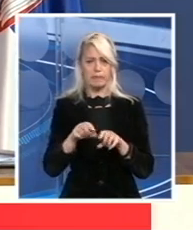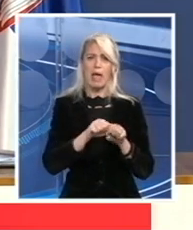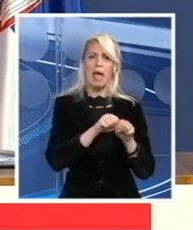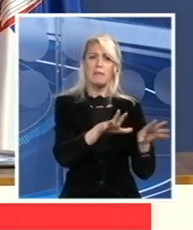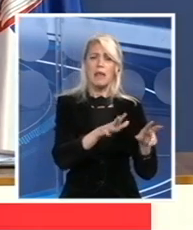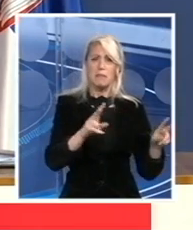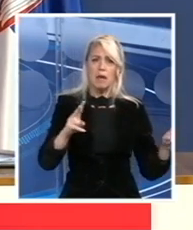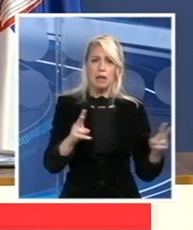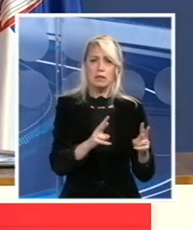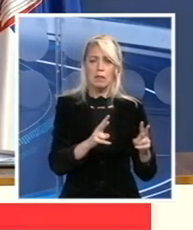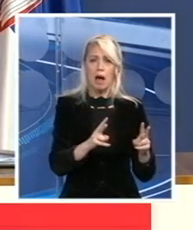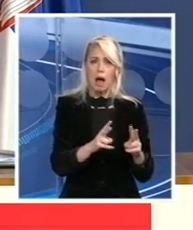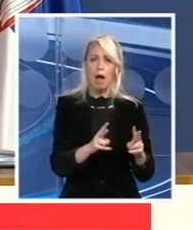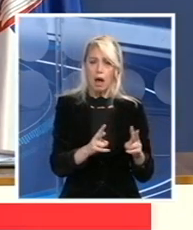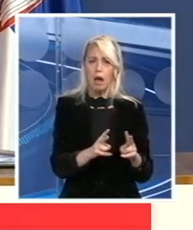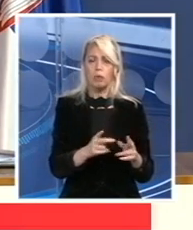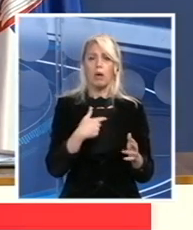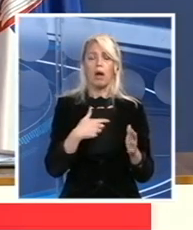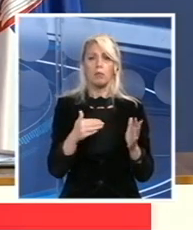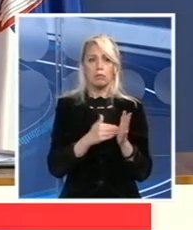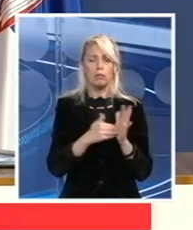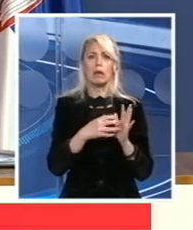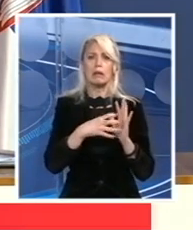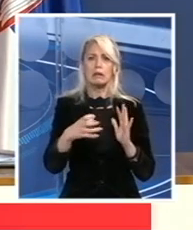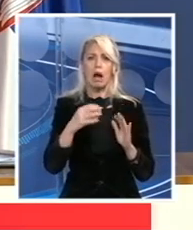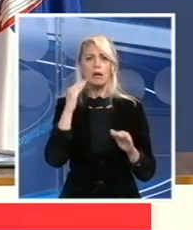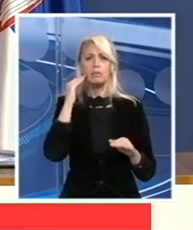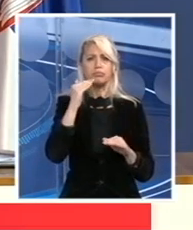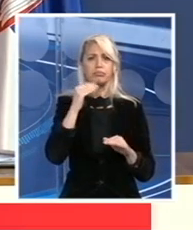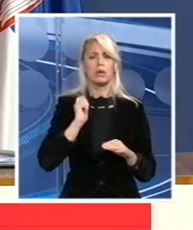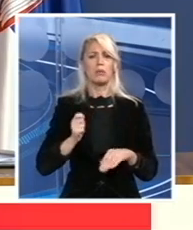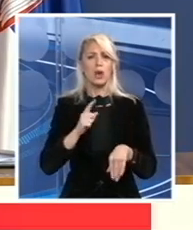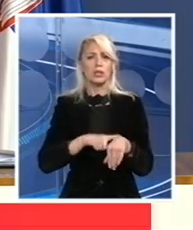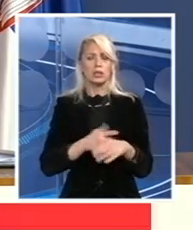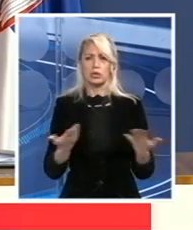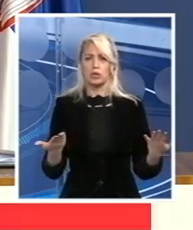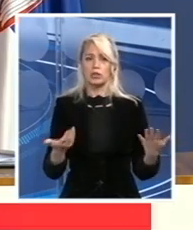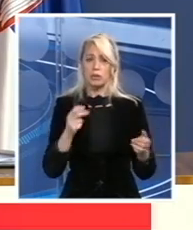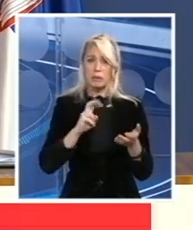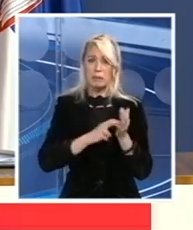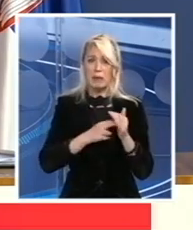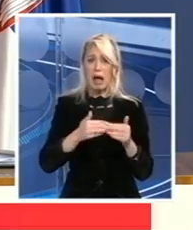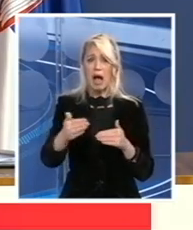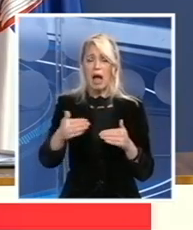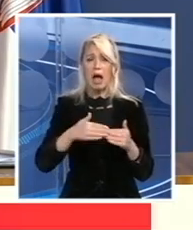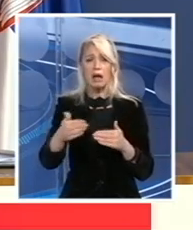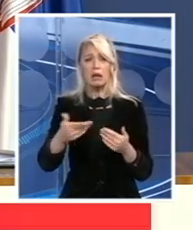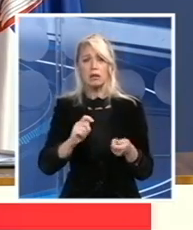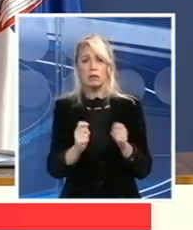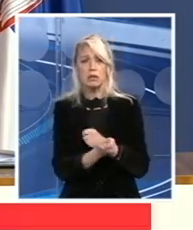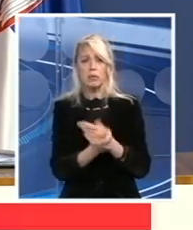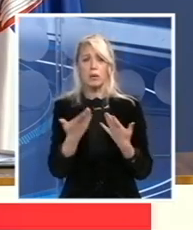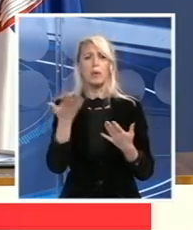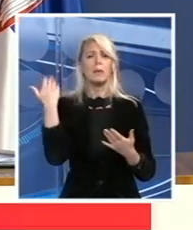jenjava, mi još uvek imamo dosta, da kažemo, rigorozan policijski čas. Da li se i koliko se razmatra, šta je bilo sa predlogom da se